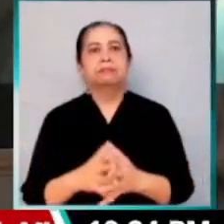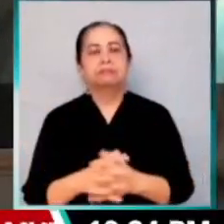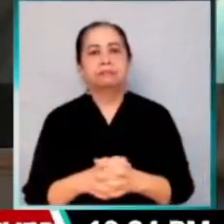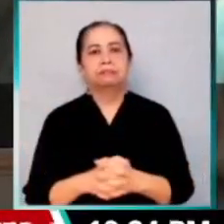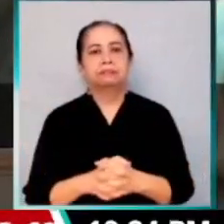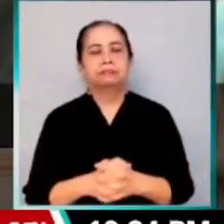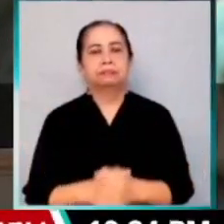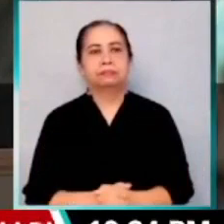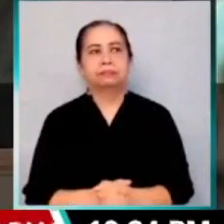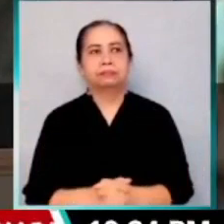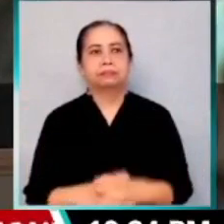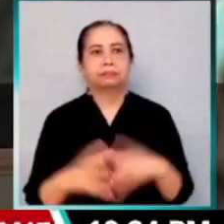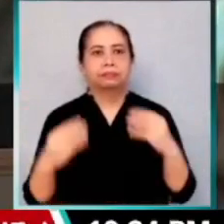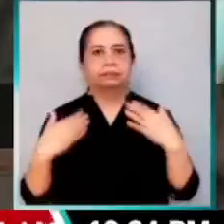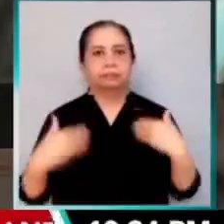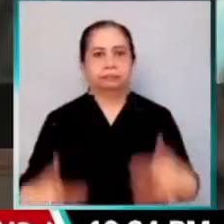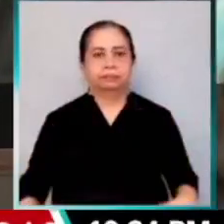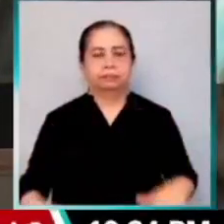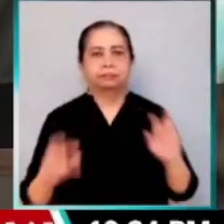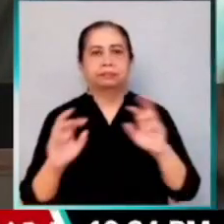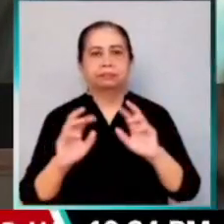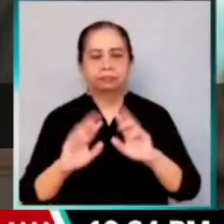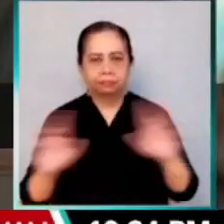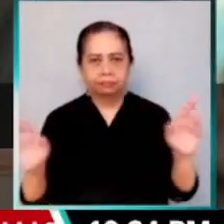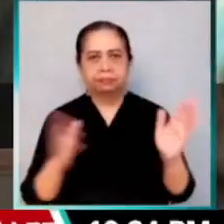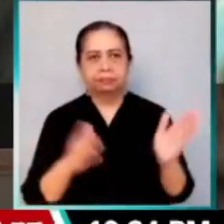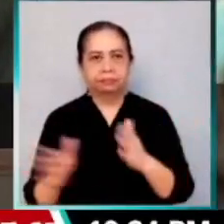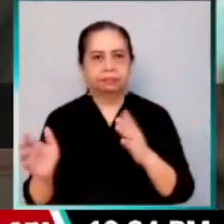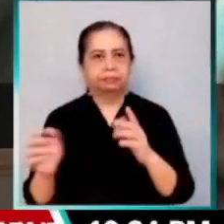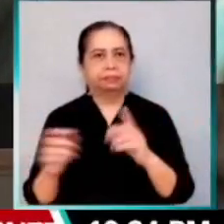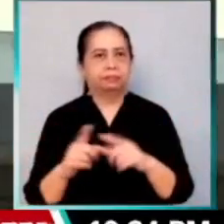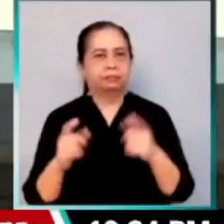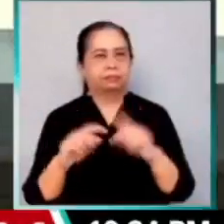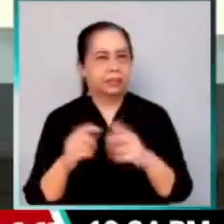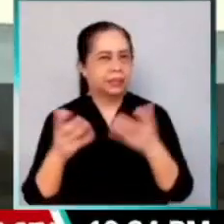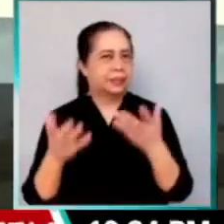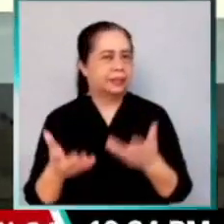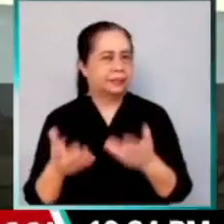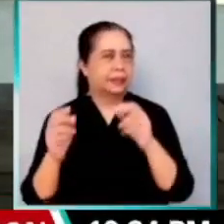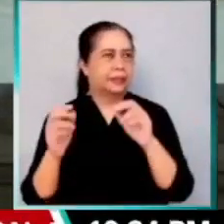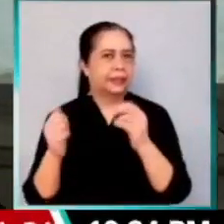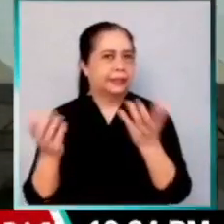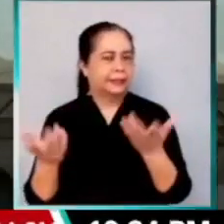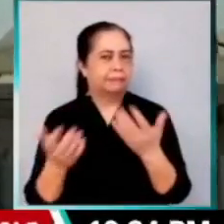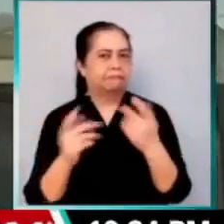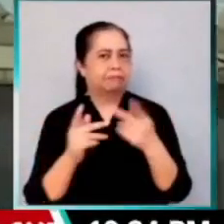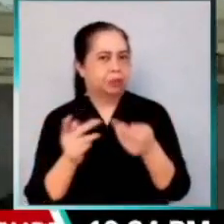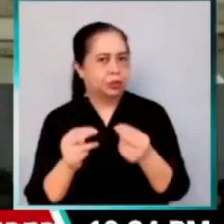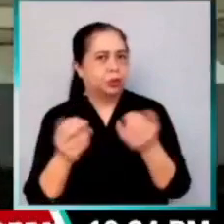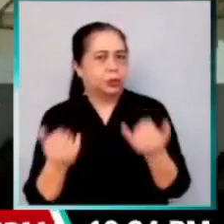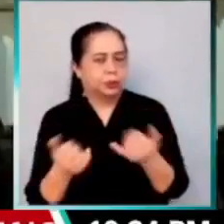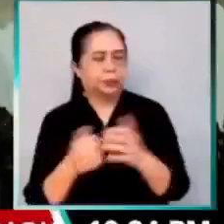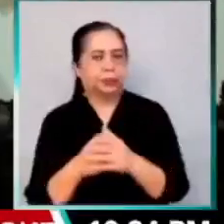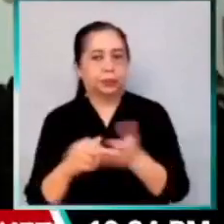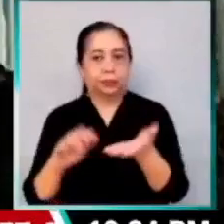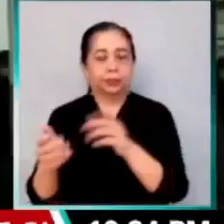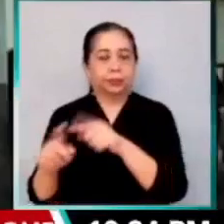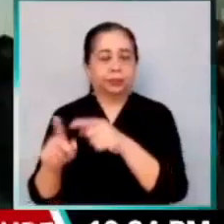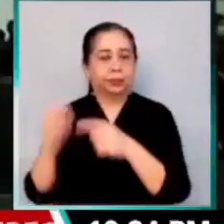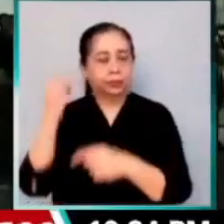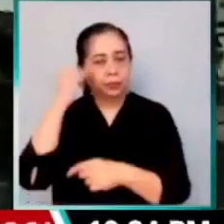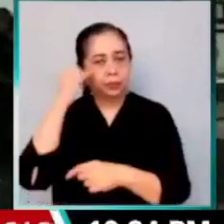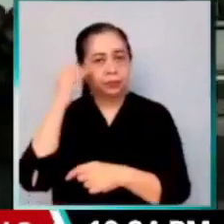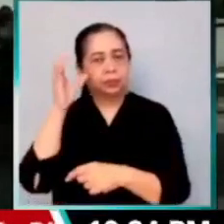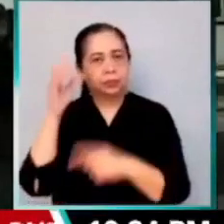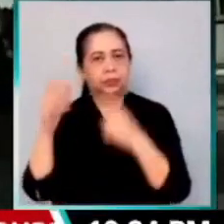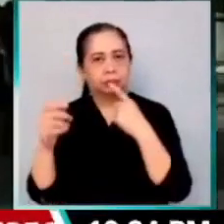and physically prepared. Medyo mabigat lang nga itong trabaho na ito. Sa pagkamatay ng middleman na si June Villamore, nauungkat ngayon ang